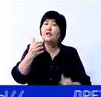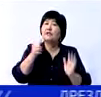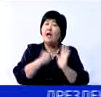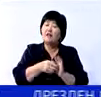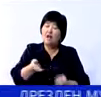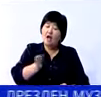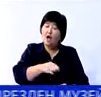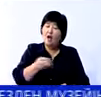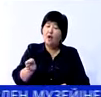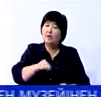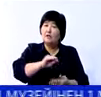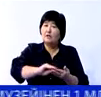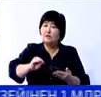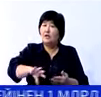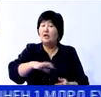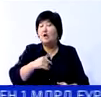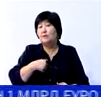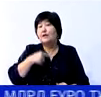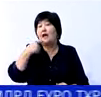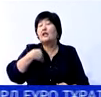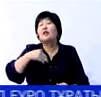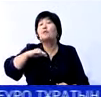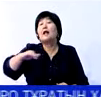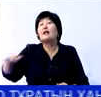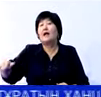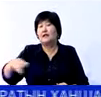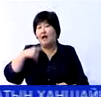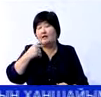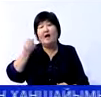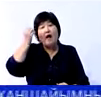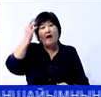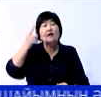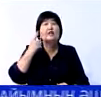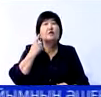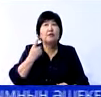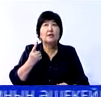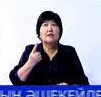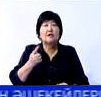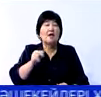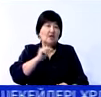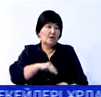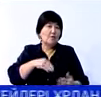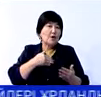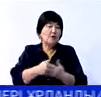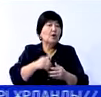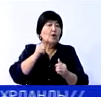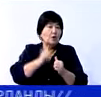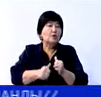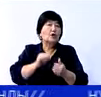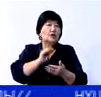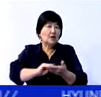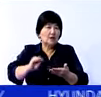5-6 бет қолжазба жазады. Бізге айтқан, балаларға айтқан ақылдың бірі еңбекқорлық, күнде күндерек